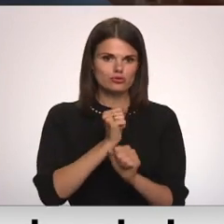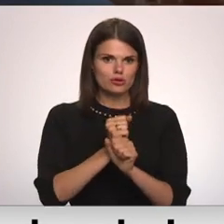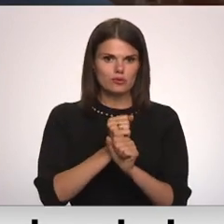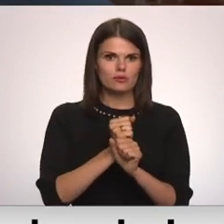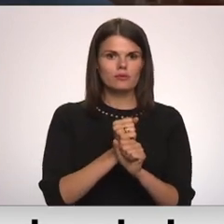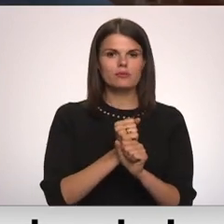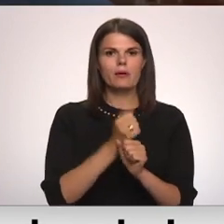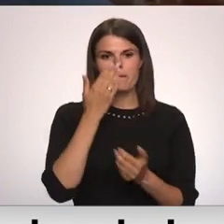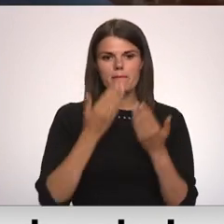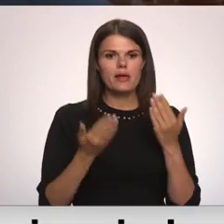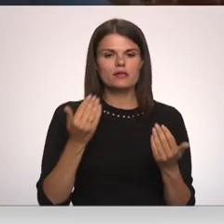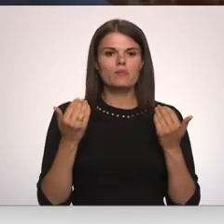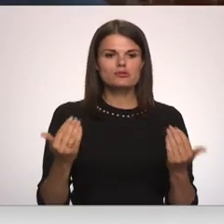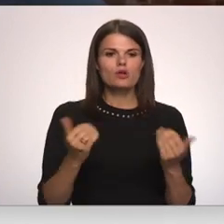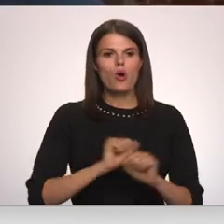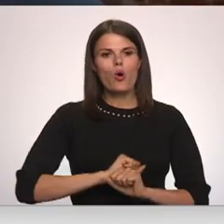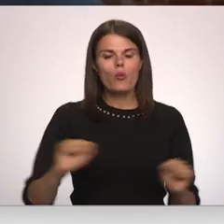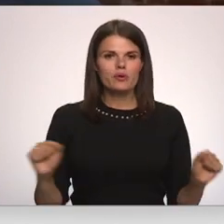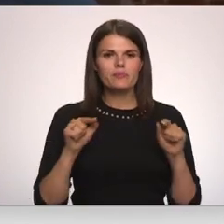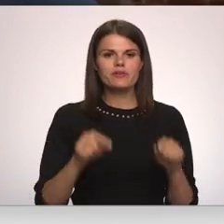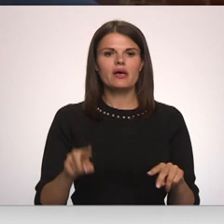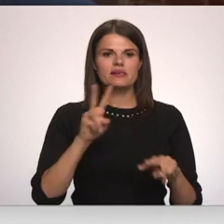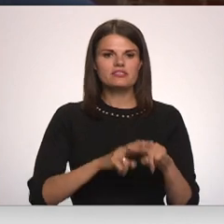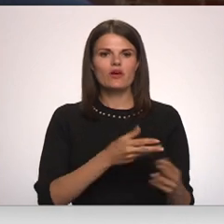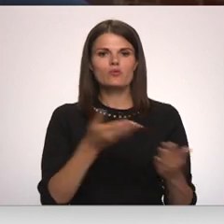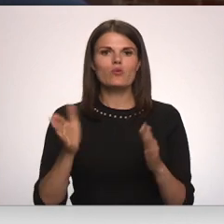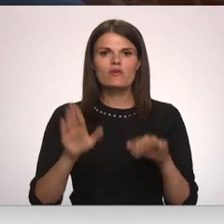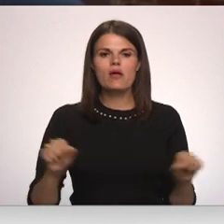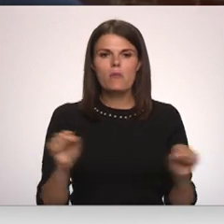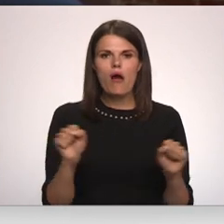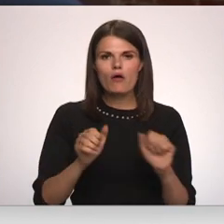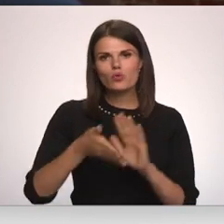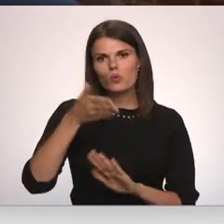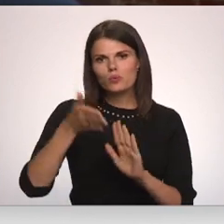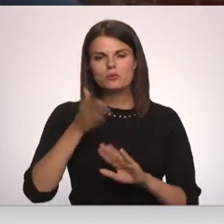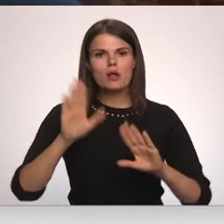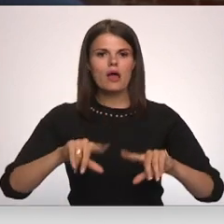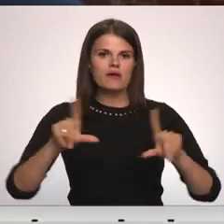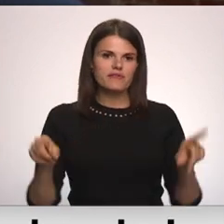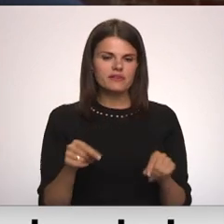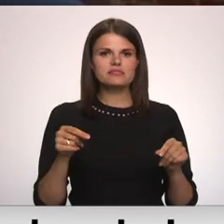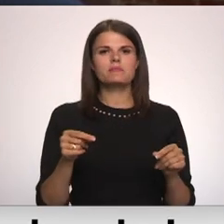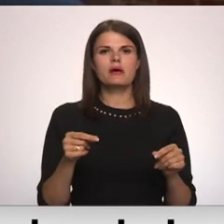pašlaik operatīvi tas vietas, ko mēs varam ātri kaut ko uzlabot, lai vismaz tam mitrumu